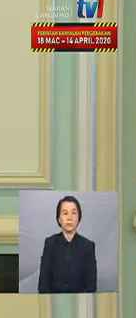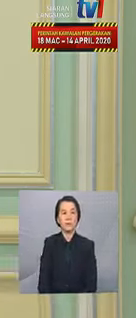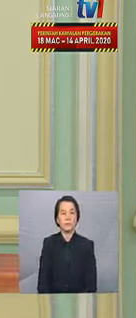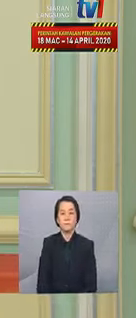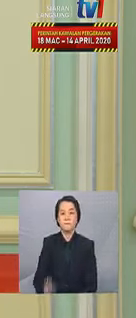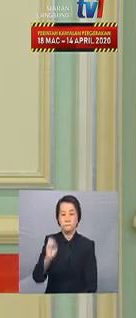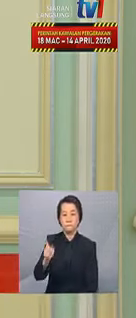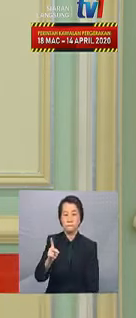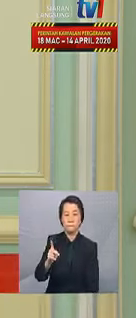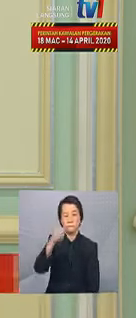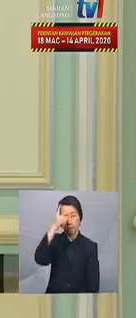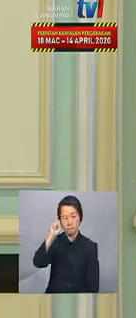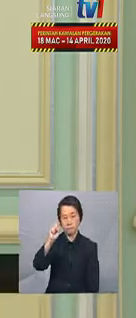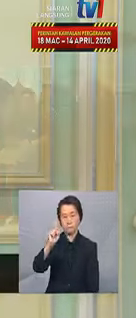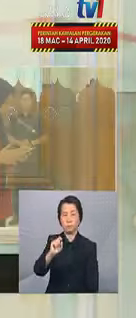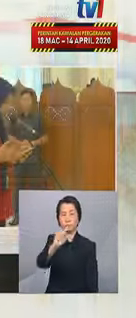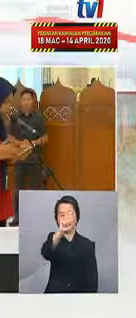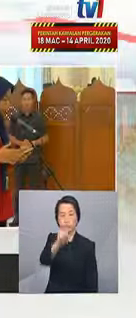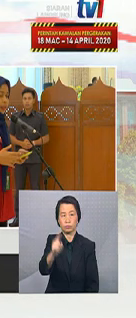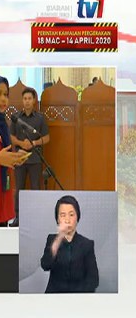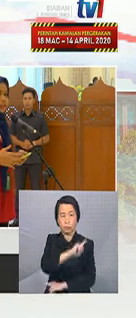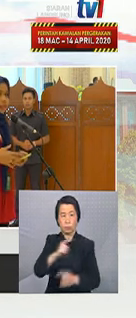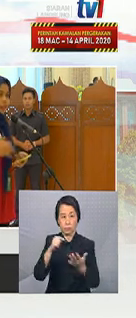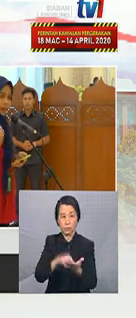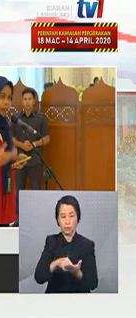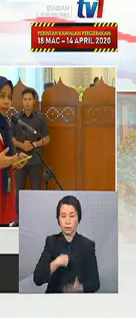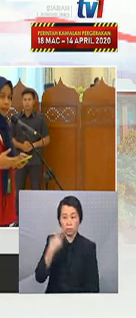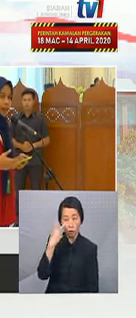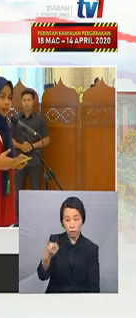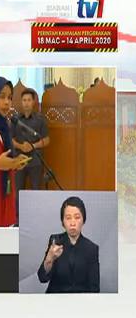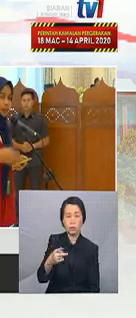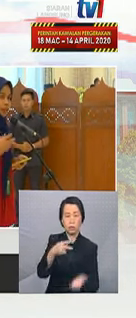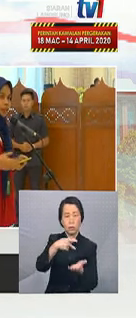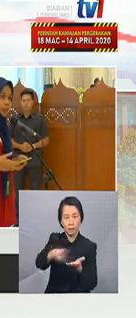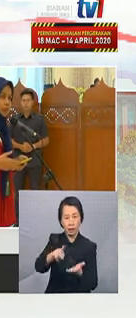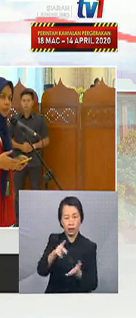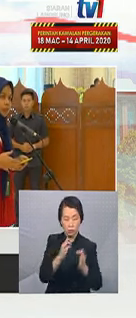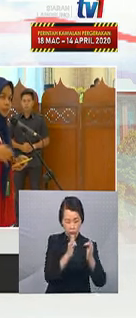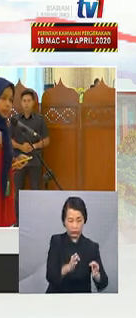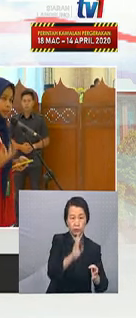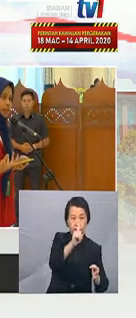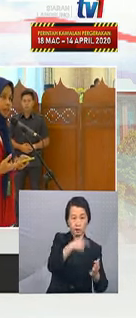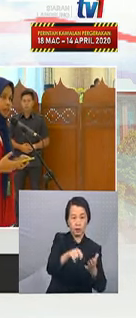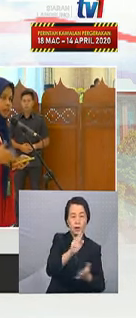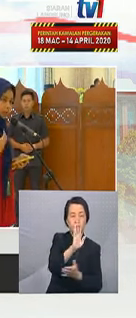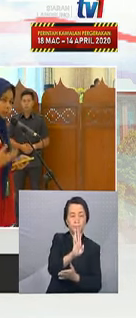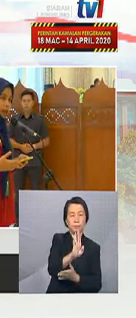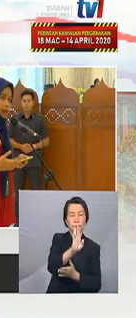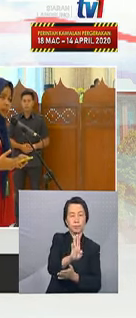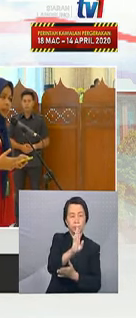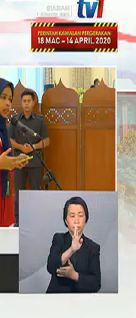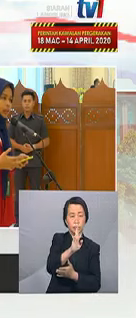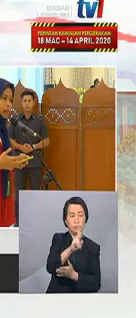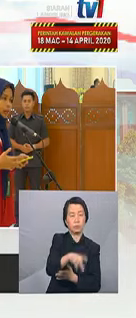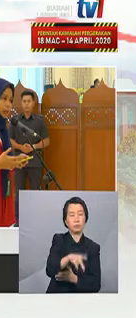Okay, Datuk Sri, soalan hari ini kita lihat memandangkan bayaran untuk fasa pertama bantuan Prihatin Nasional telah dibuat hari